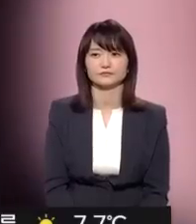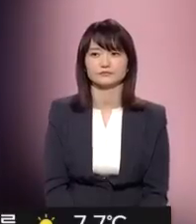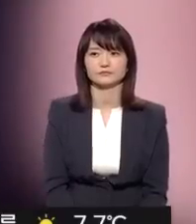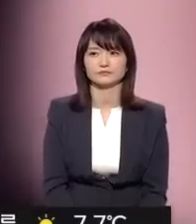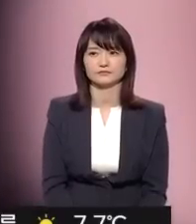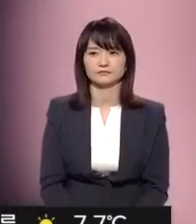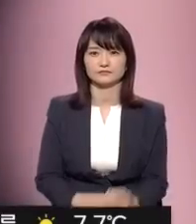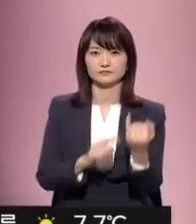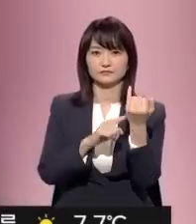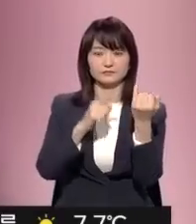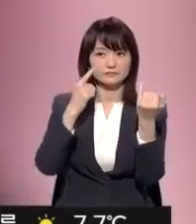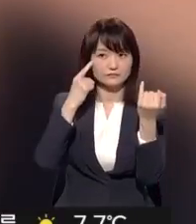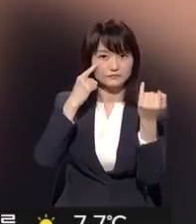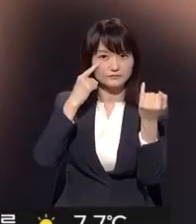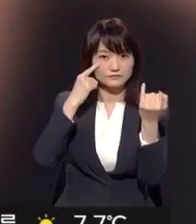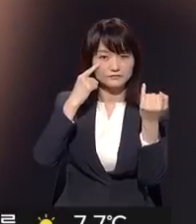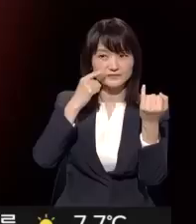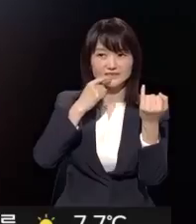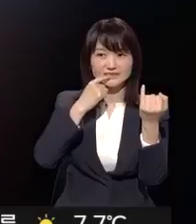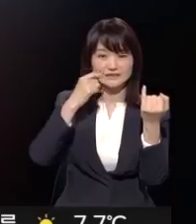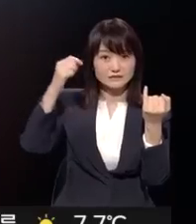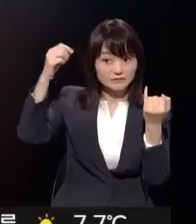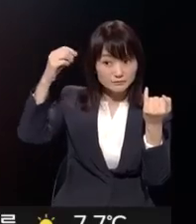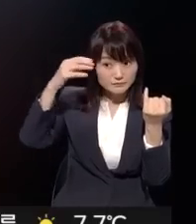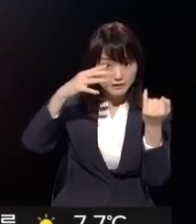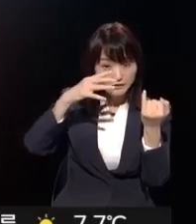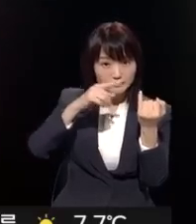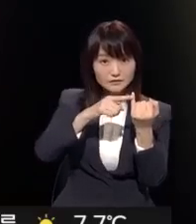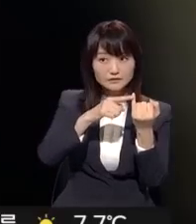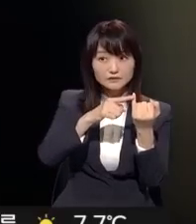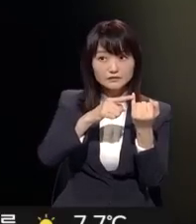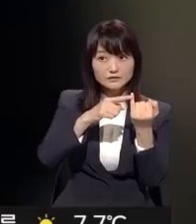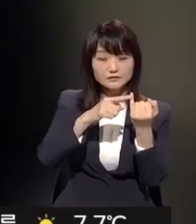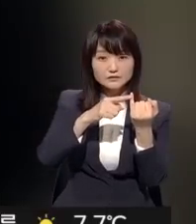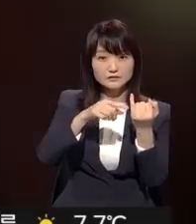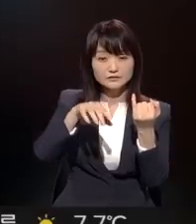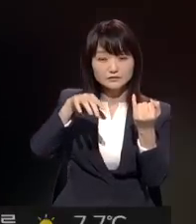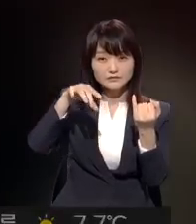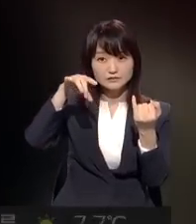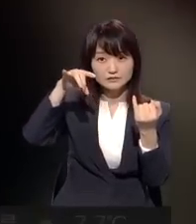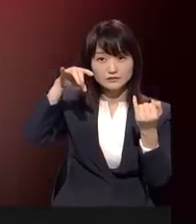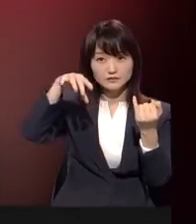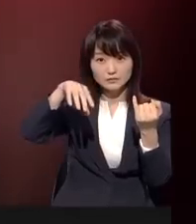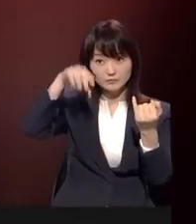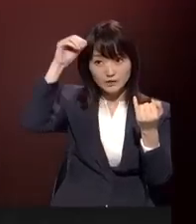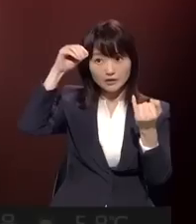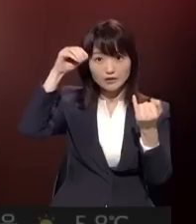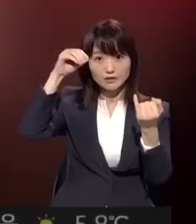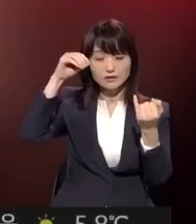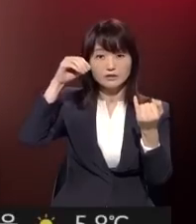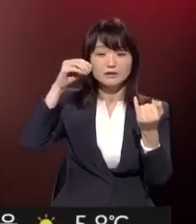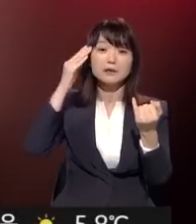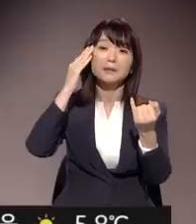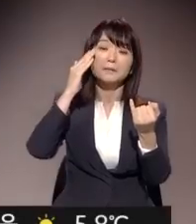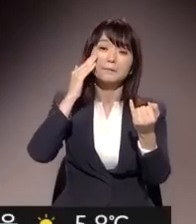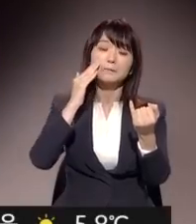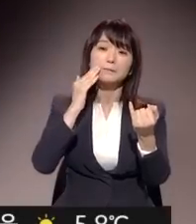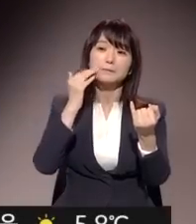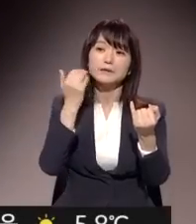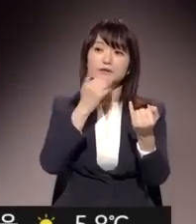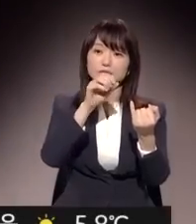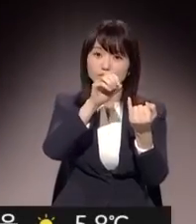자, 여성의 한쪽 눈이 하얗게 반짝이고 있습니다. 자, 이번에는 불을 끄자 파란색 빛이 나죠. 손을 움직일